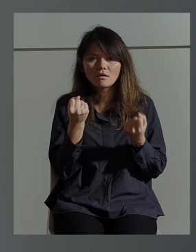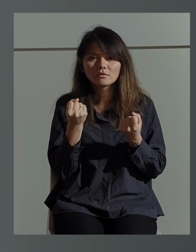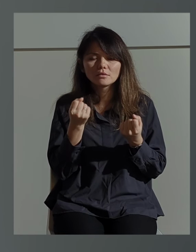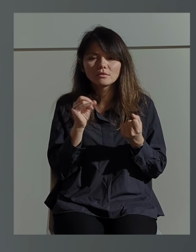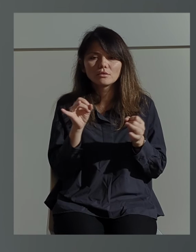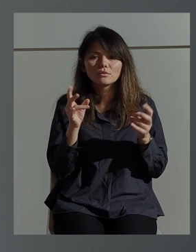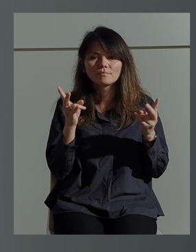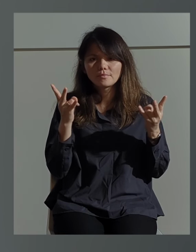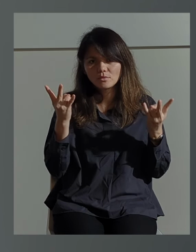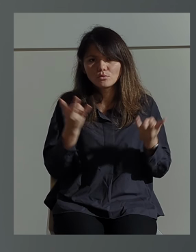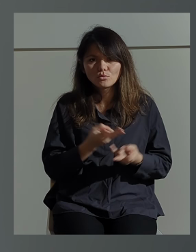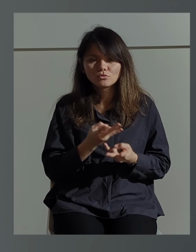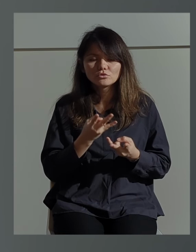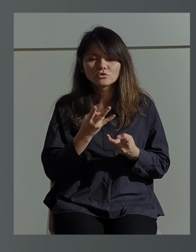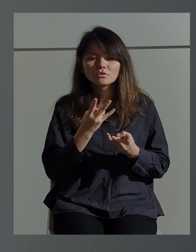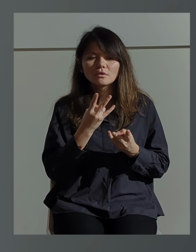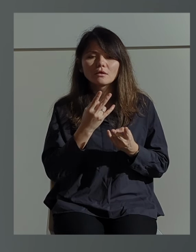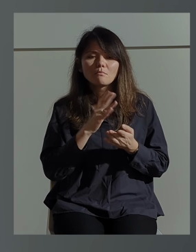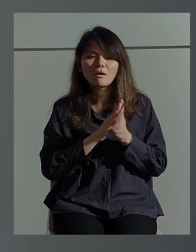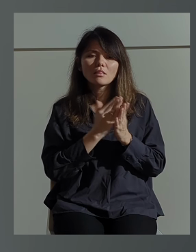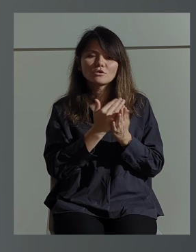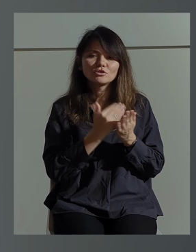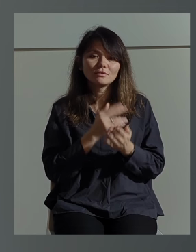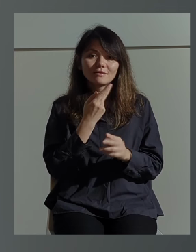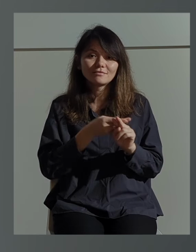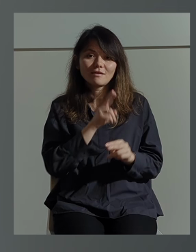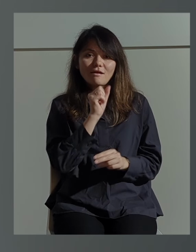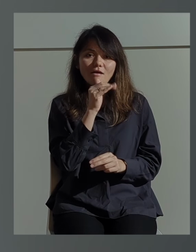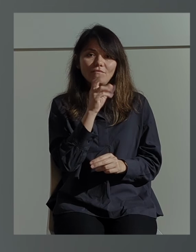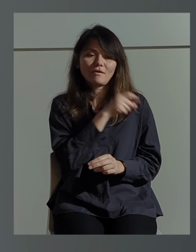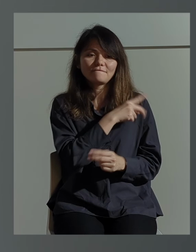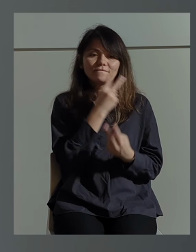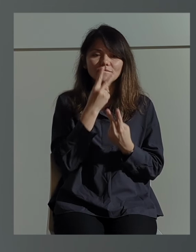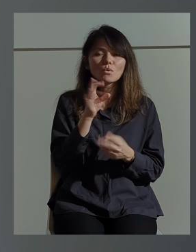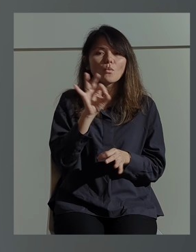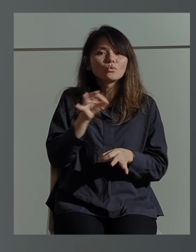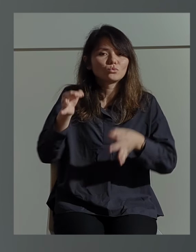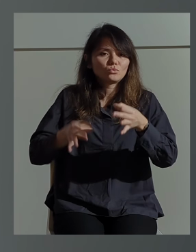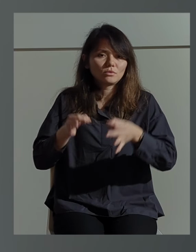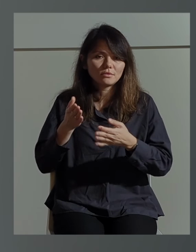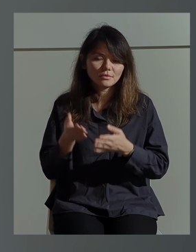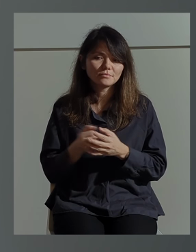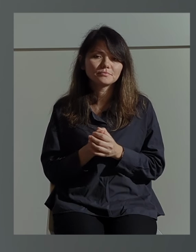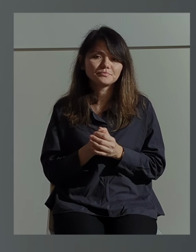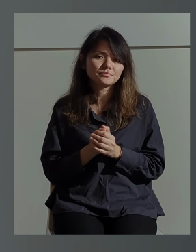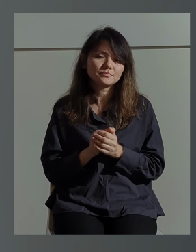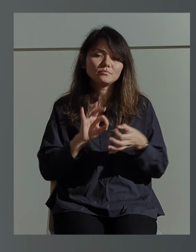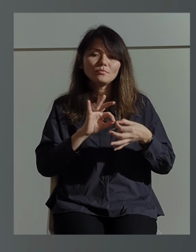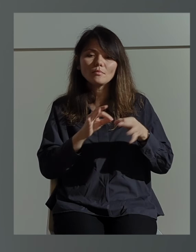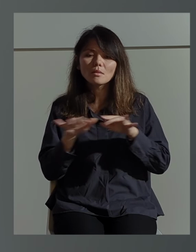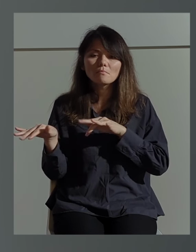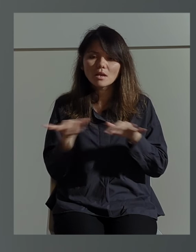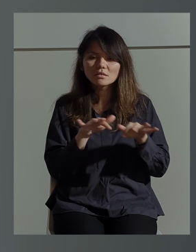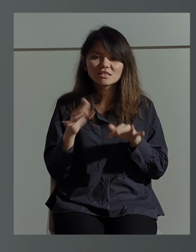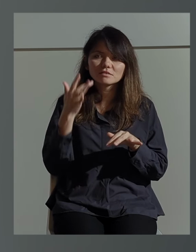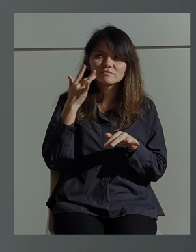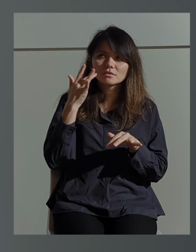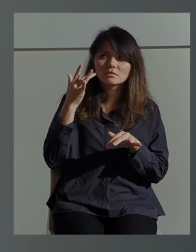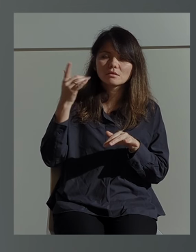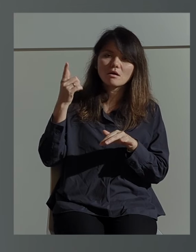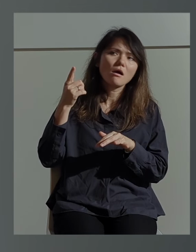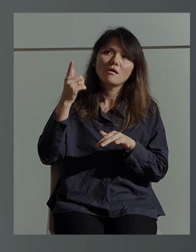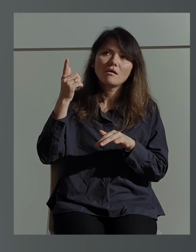нужными востребованными те положения которые вывел кавка как раз-таки о суде что процесс всегда длиться над тобой полное